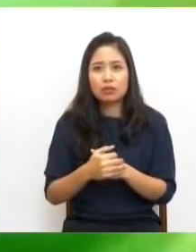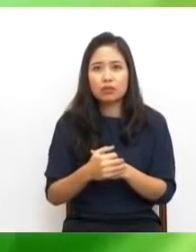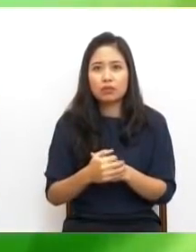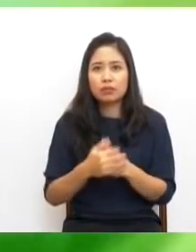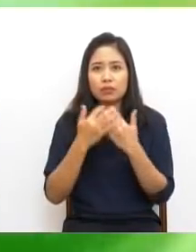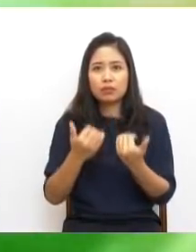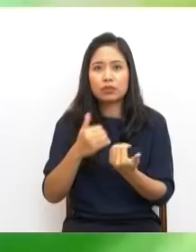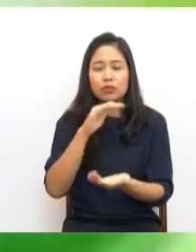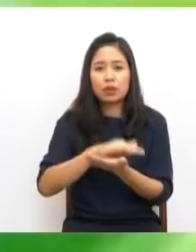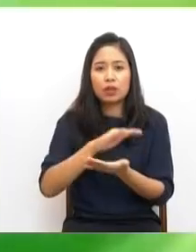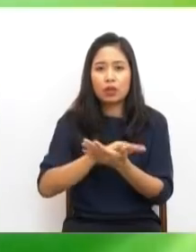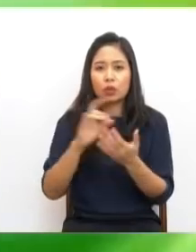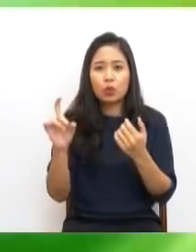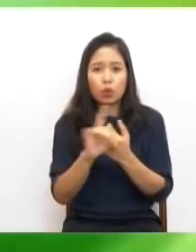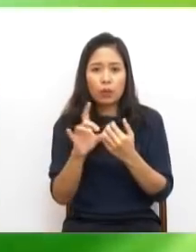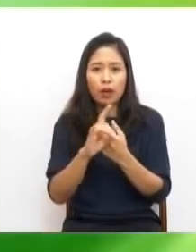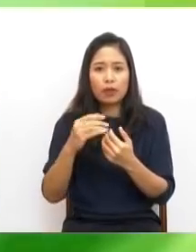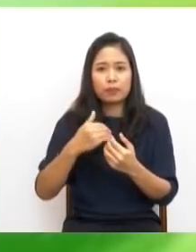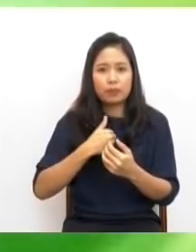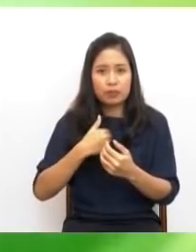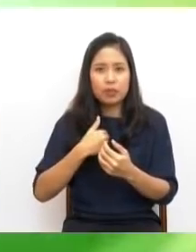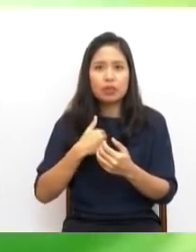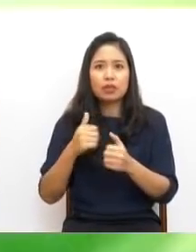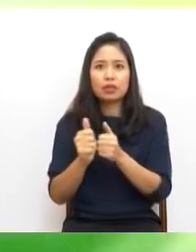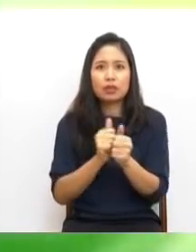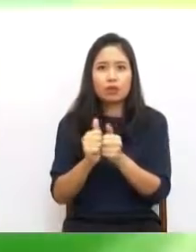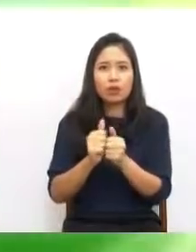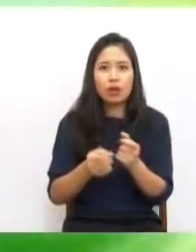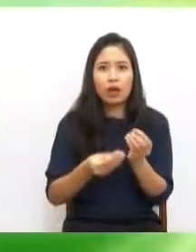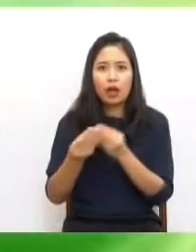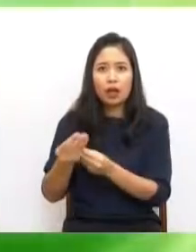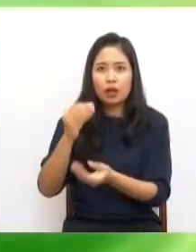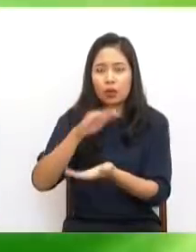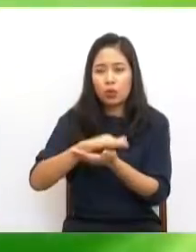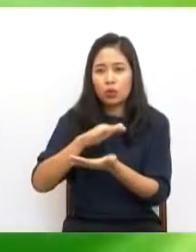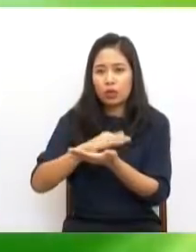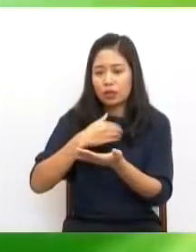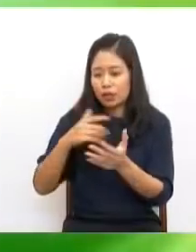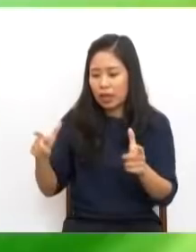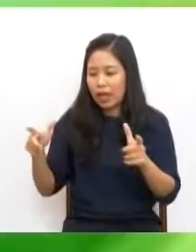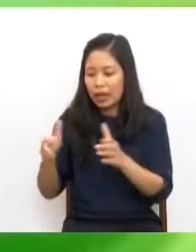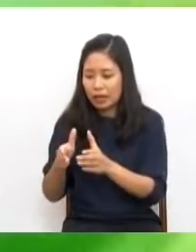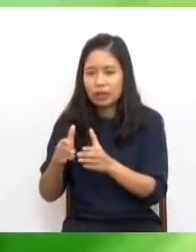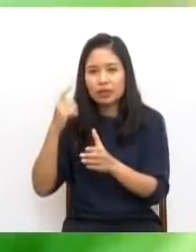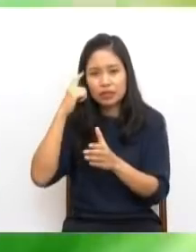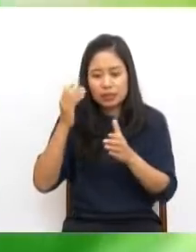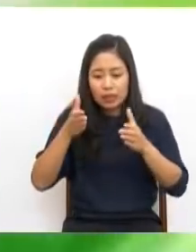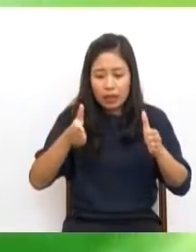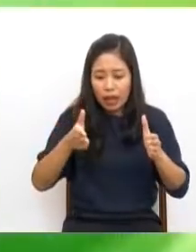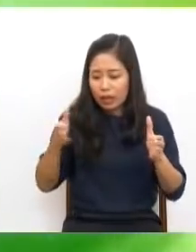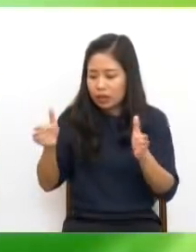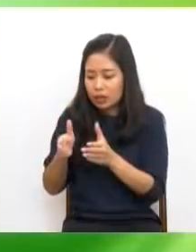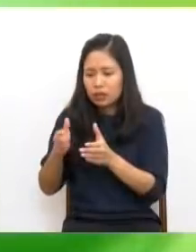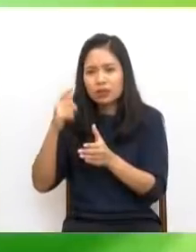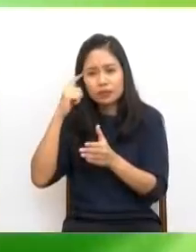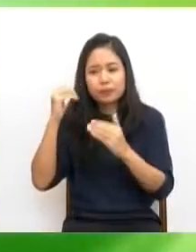ที่มีคุณภาพแข่งขันสูงในเมืองจึงทำให้เกิดโรงเรียนที่มีขนาดเล็กหรือขนาดกลางในกระจายอยู่ตามหมู่บ้านและชุม